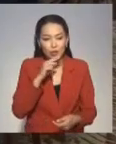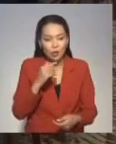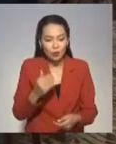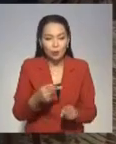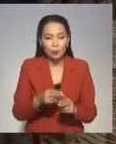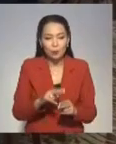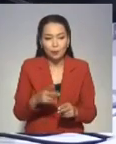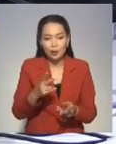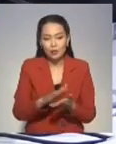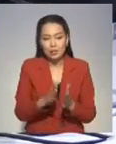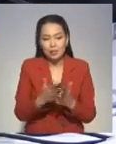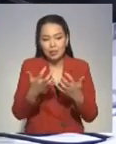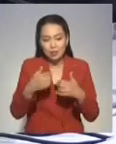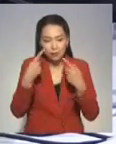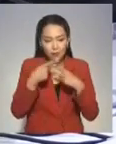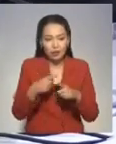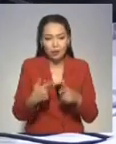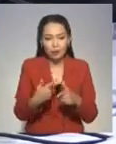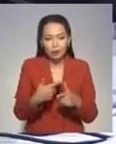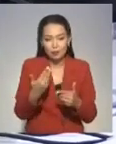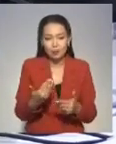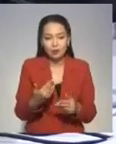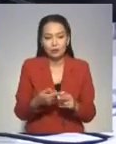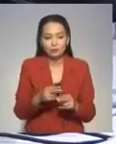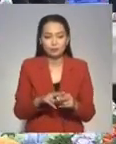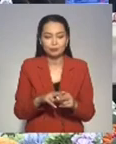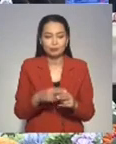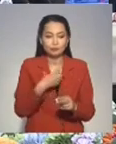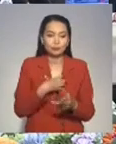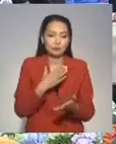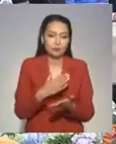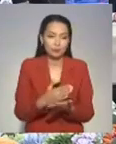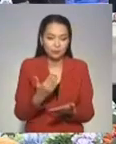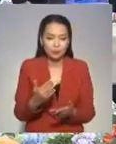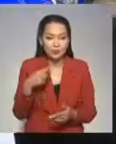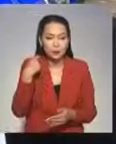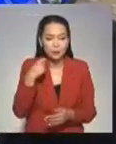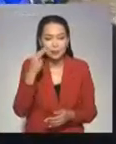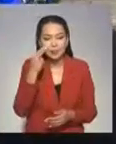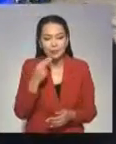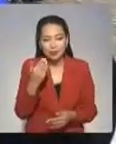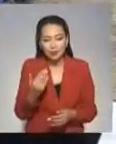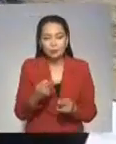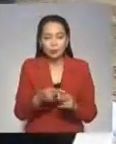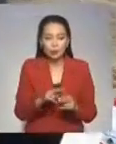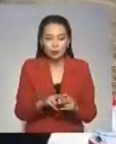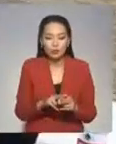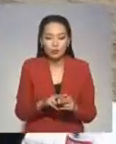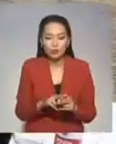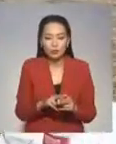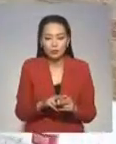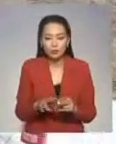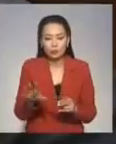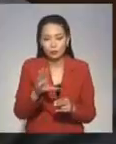в условиях цифровых технологий этим, что называется, грех не воспользоваться. Тем более, что, по словам президента, китайские Alibaba Group и JD.com